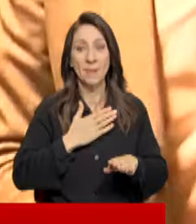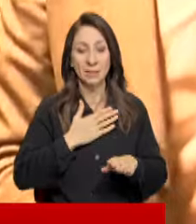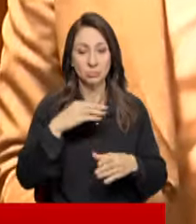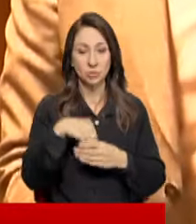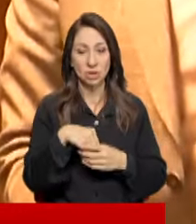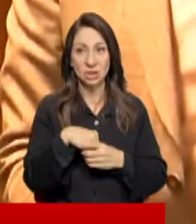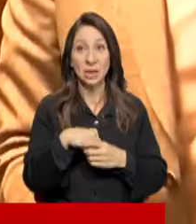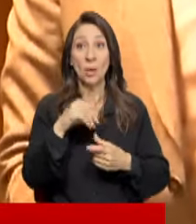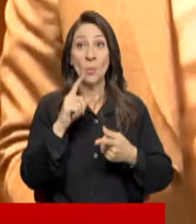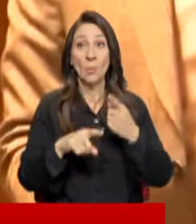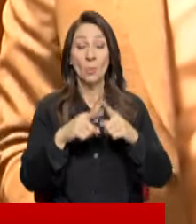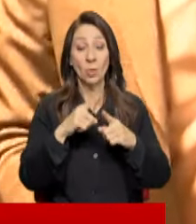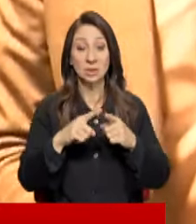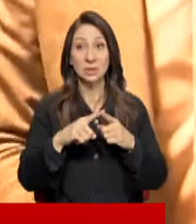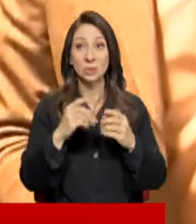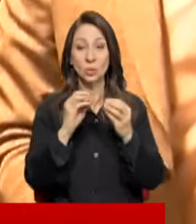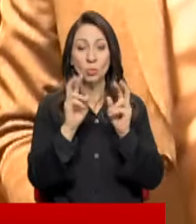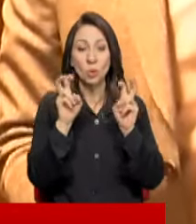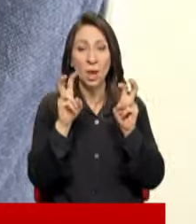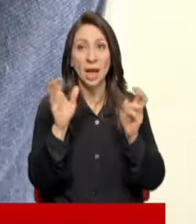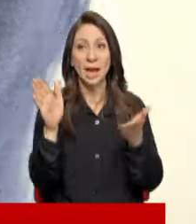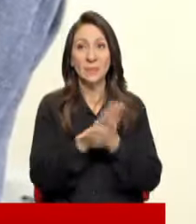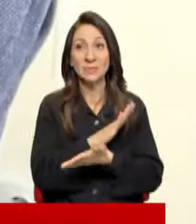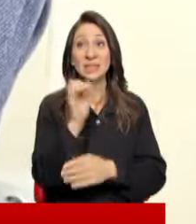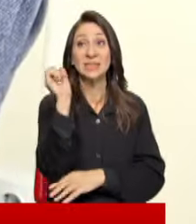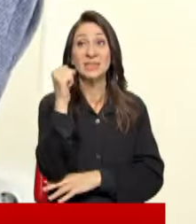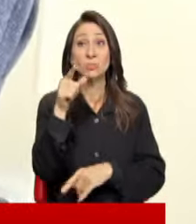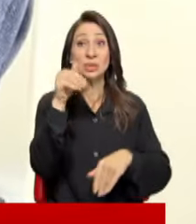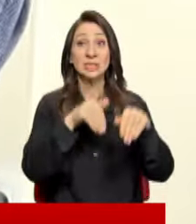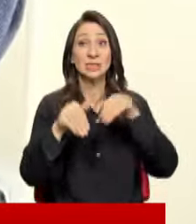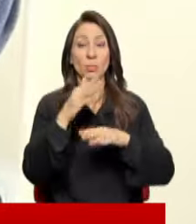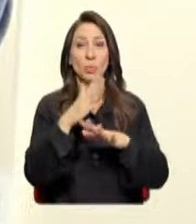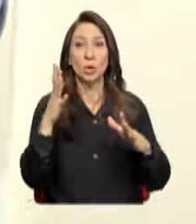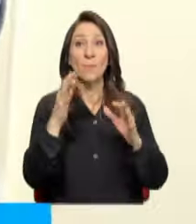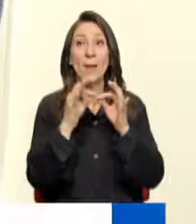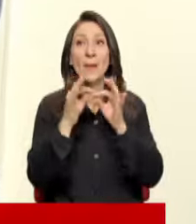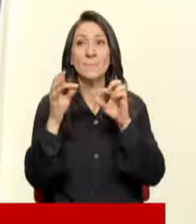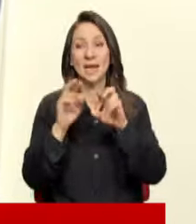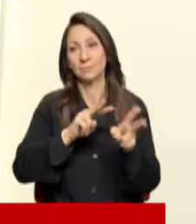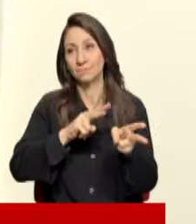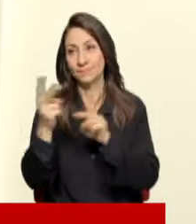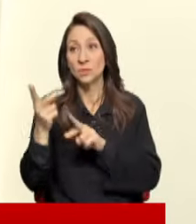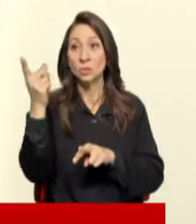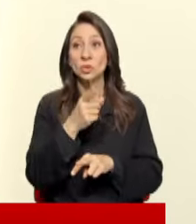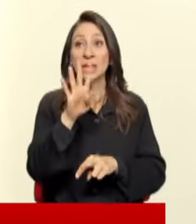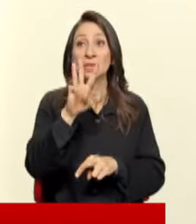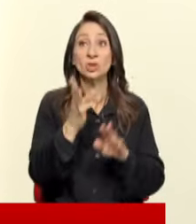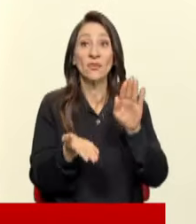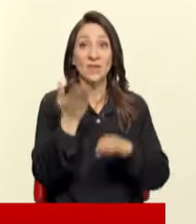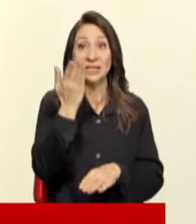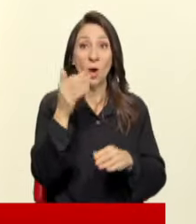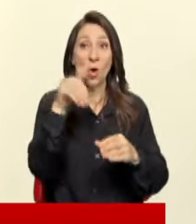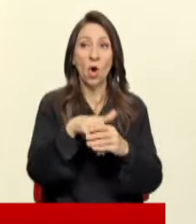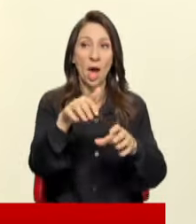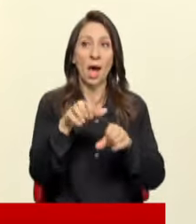için siyasi parti meseleleri kapanmış. Sivas'ta bu seçimlerde Büyük Birlik Partisi'ne geçti. %43'ten fazla